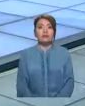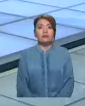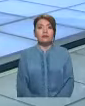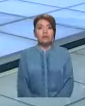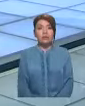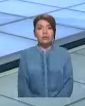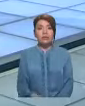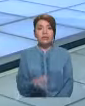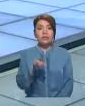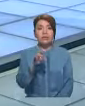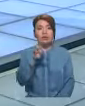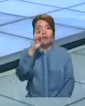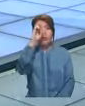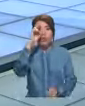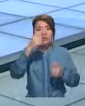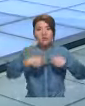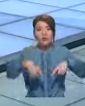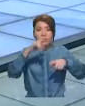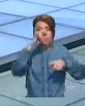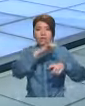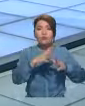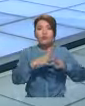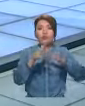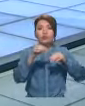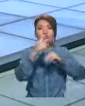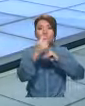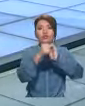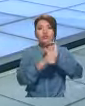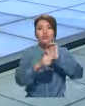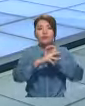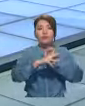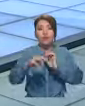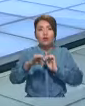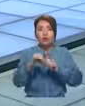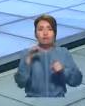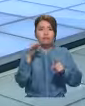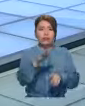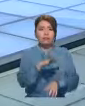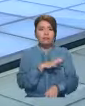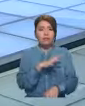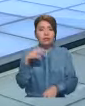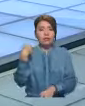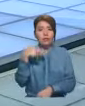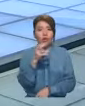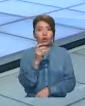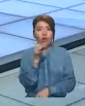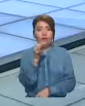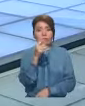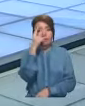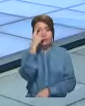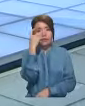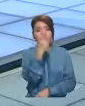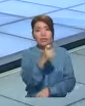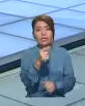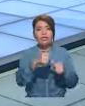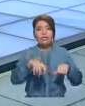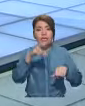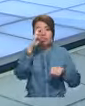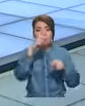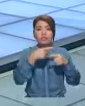На ресурсы госорганов Казахстана совершено более 160 миллионов кибератак. Об этом Касым-Жомарту Токаеву сообщили эксперты